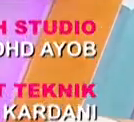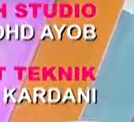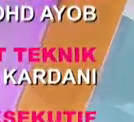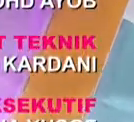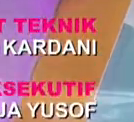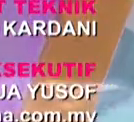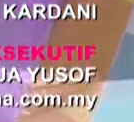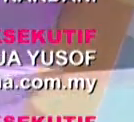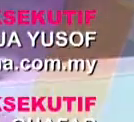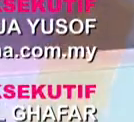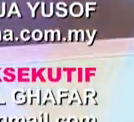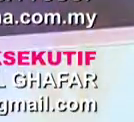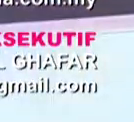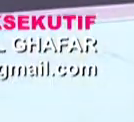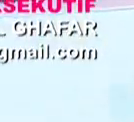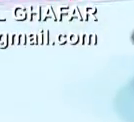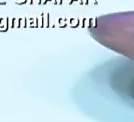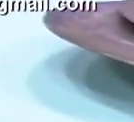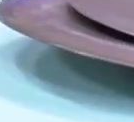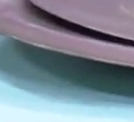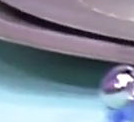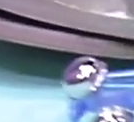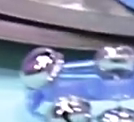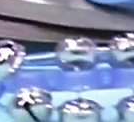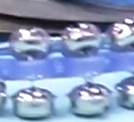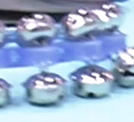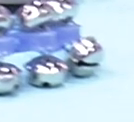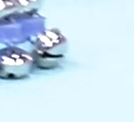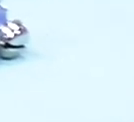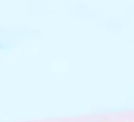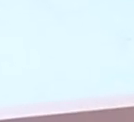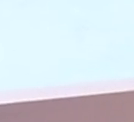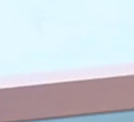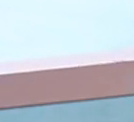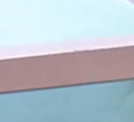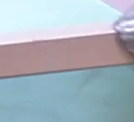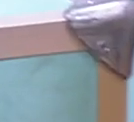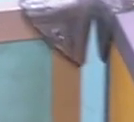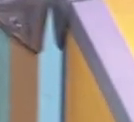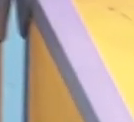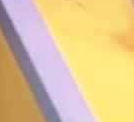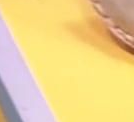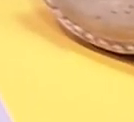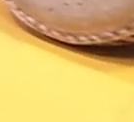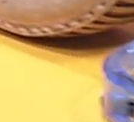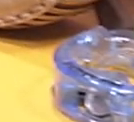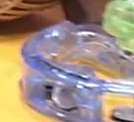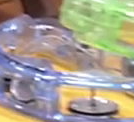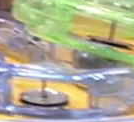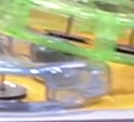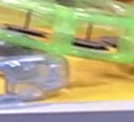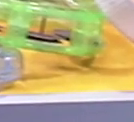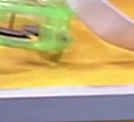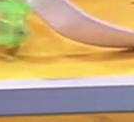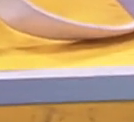sam guli guli guliuli guli RAM ar ar guli guli guli guli guli